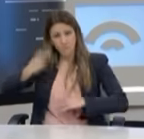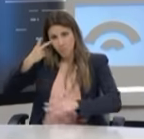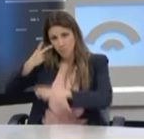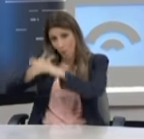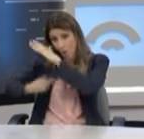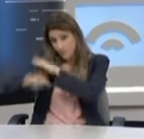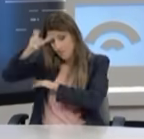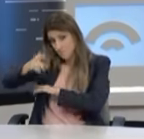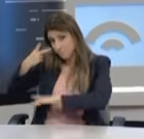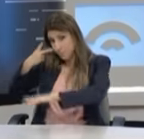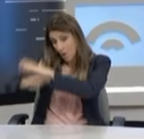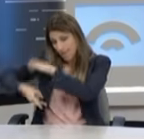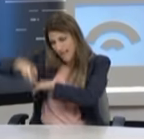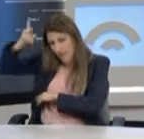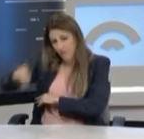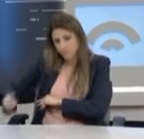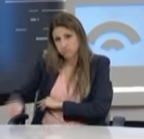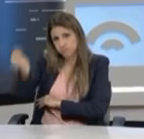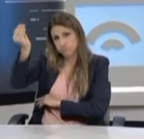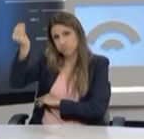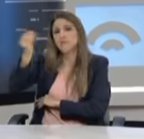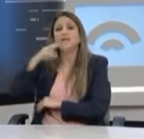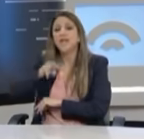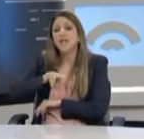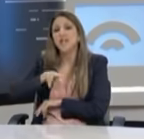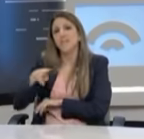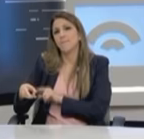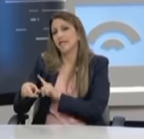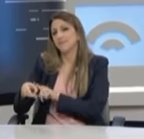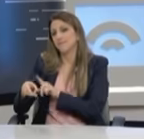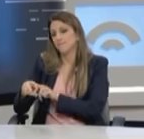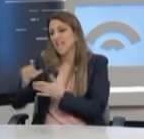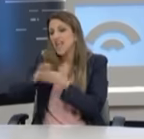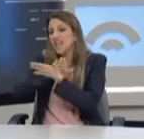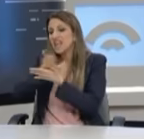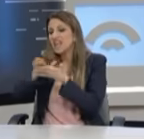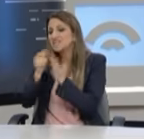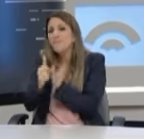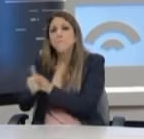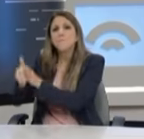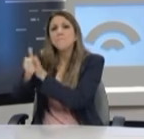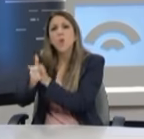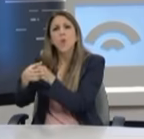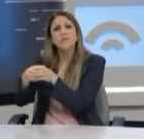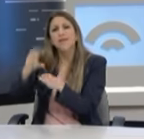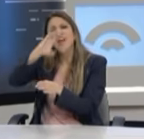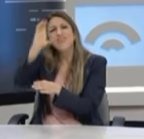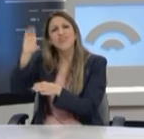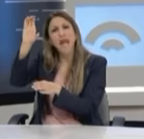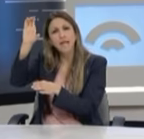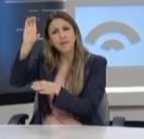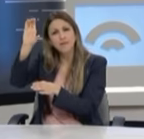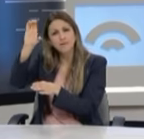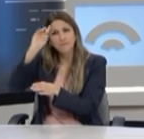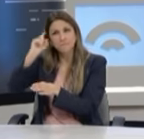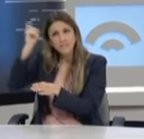Διέβλεπε τον κίνδυνο δίπλα στην θρησκευτική μειονότητα της Θράκης να προκύψει